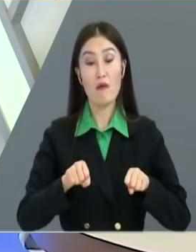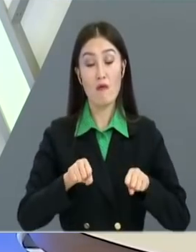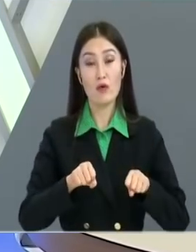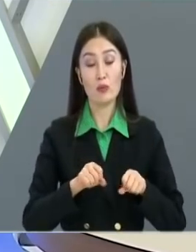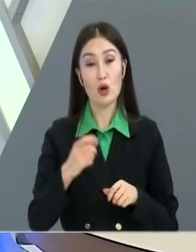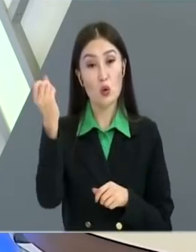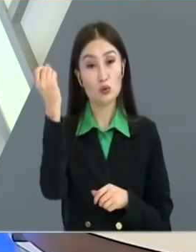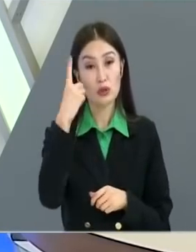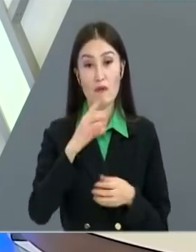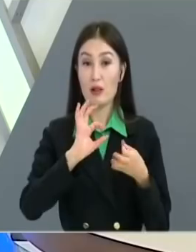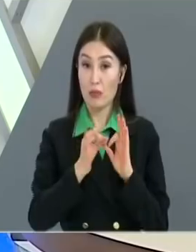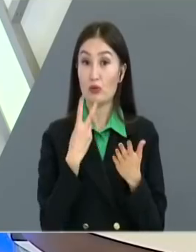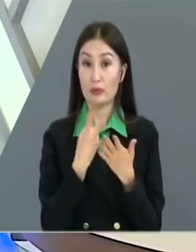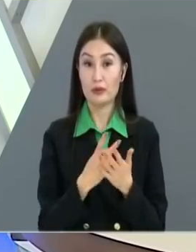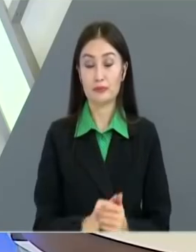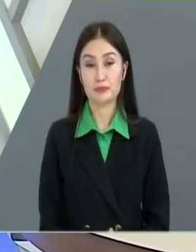узнавала Аяна Дюшикеева.